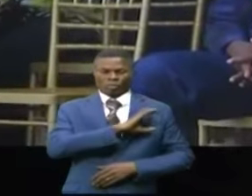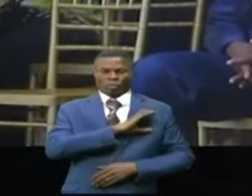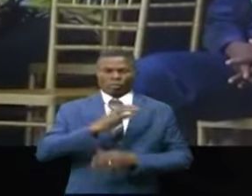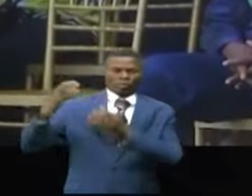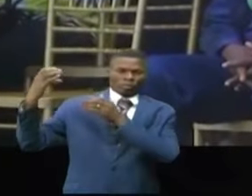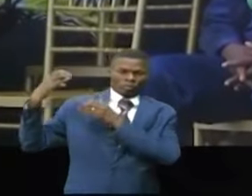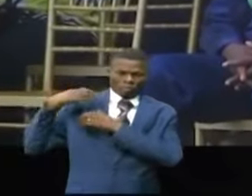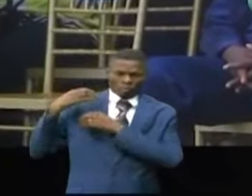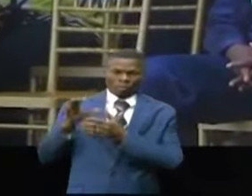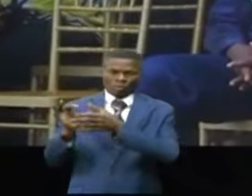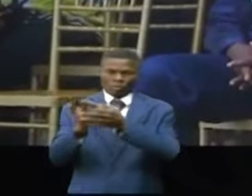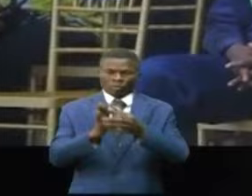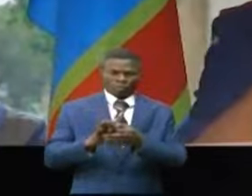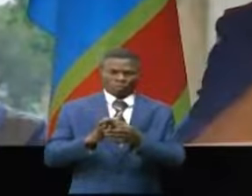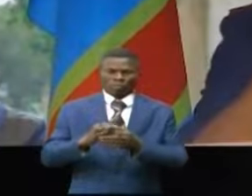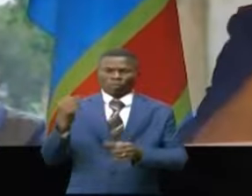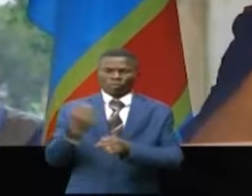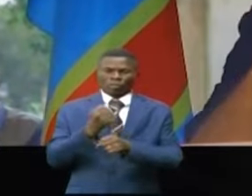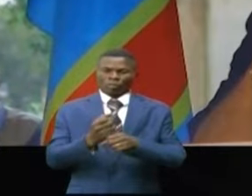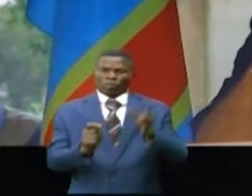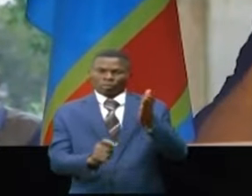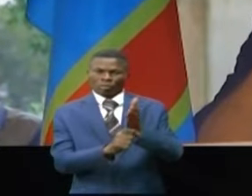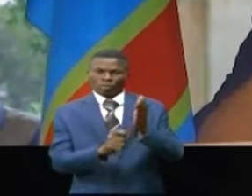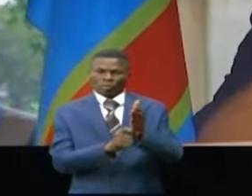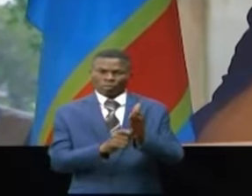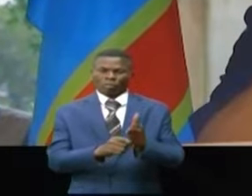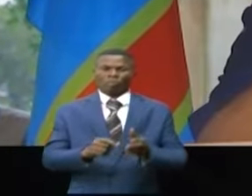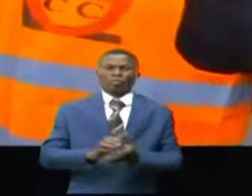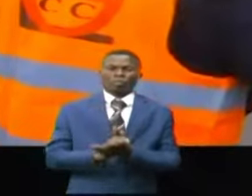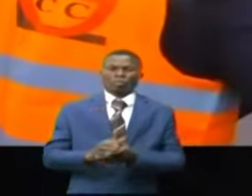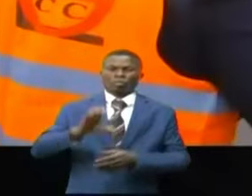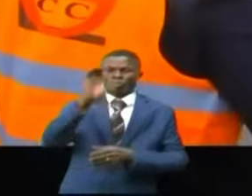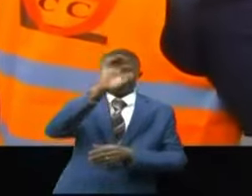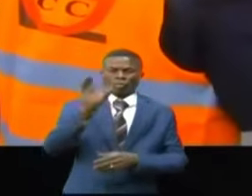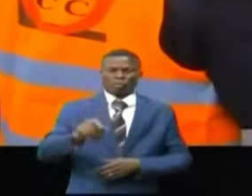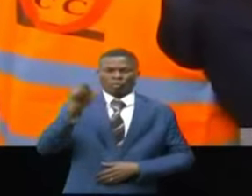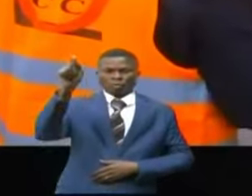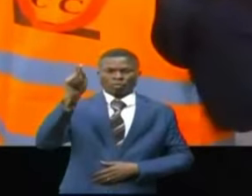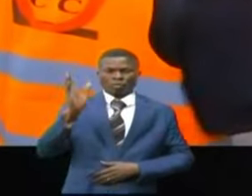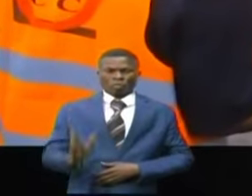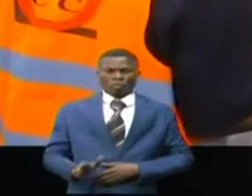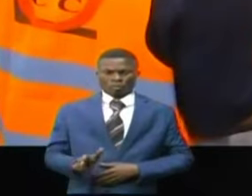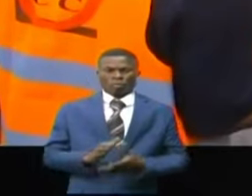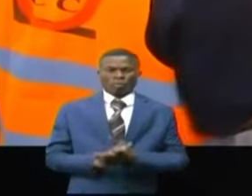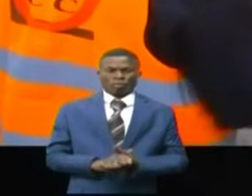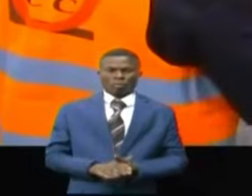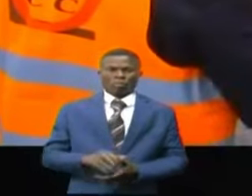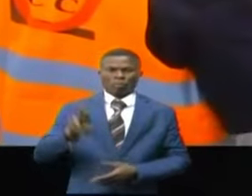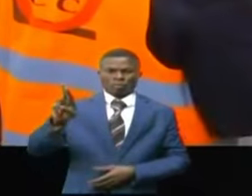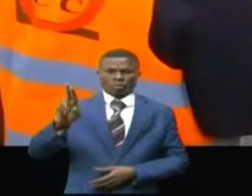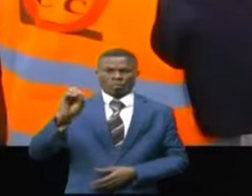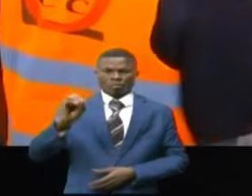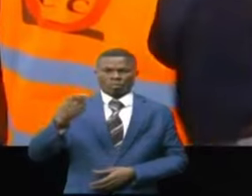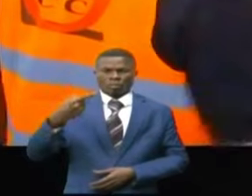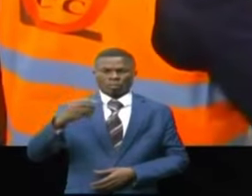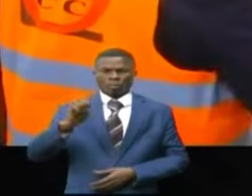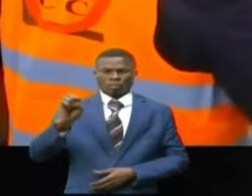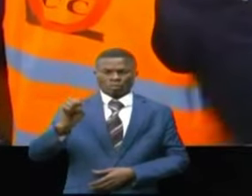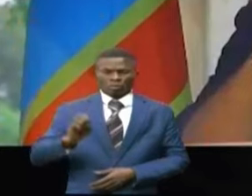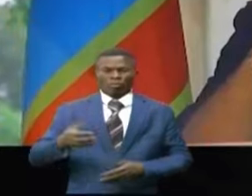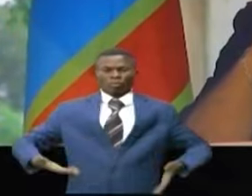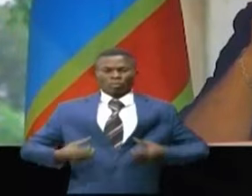de la coordination des missions techniques, le commissaire divisionnaire Singa Roger, salue cet appui du